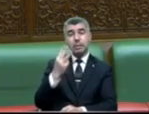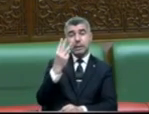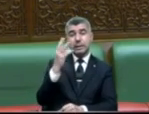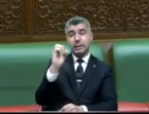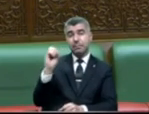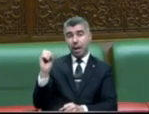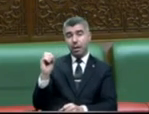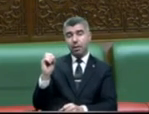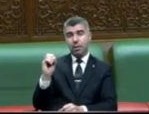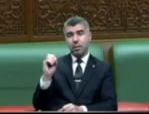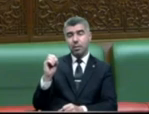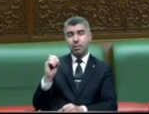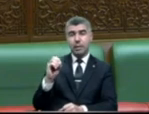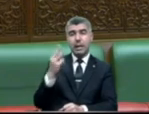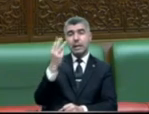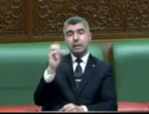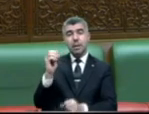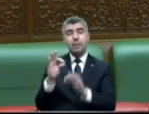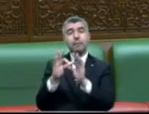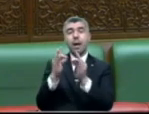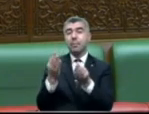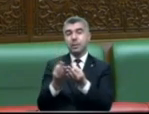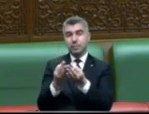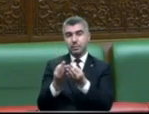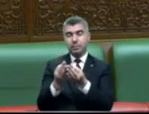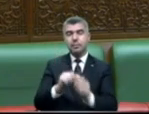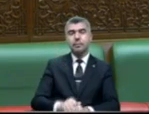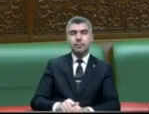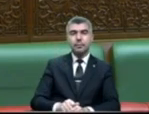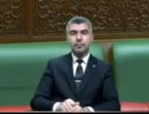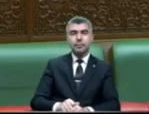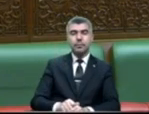مستخدم ومستخدمة 300 عائلة. فهل